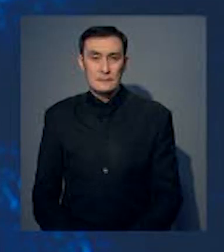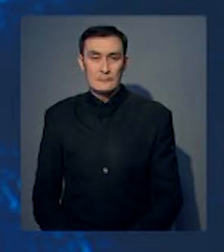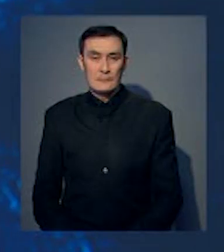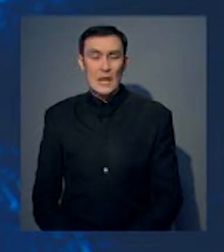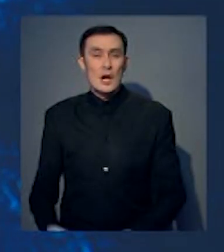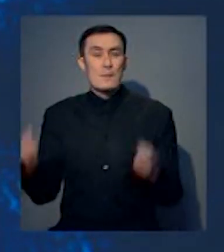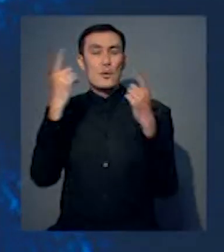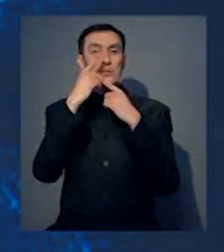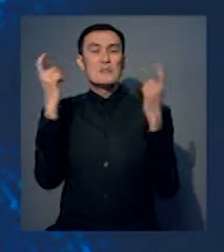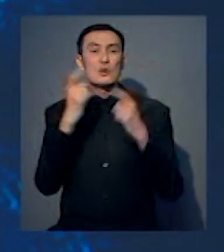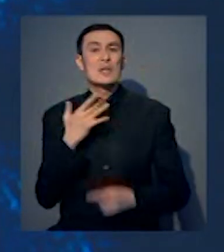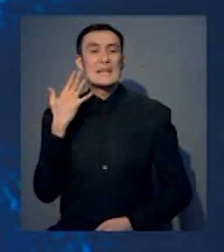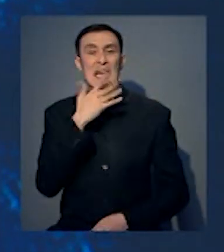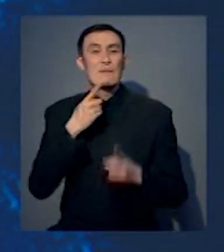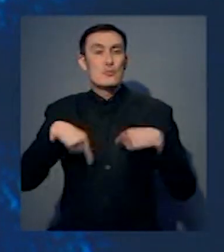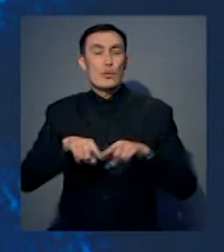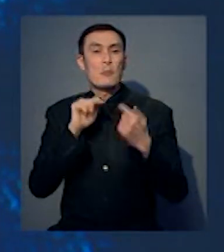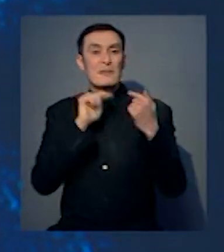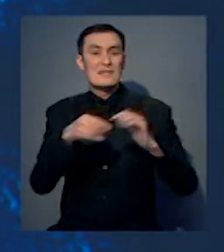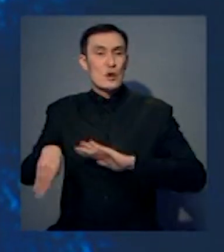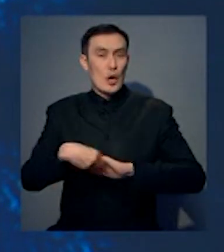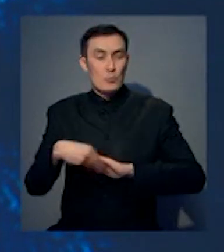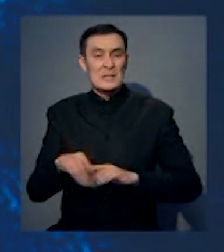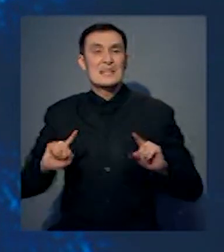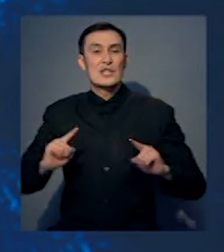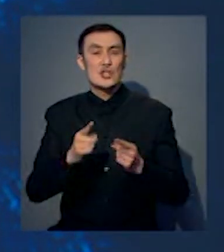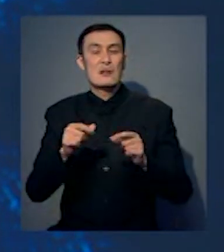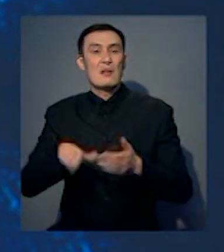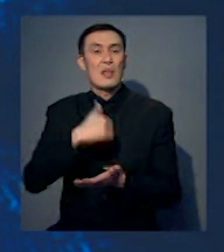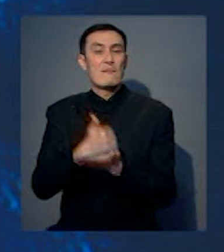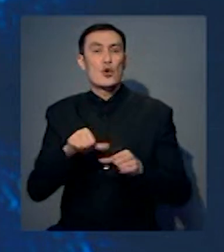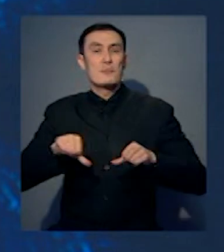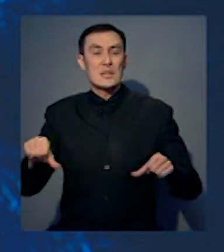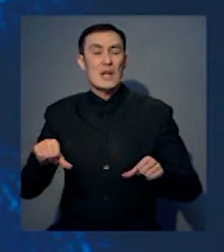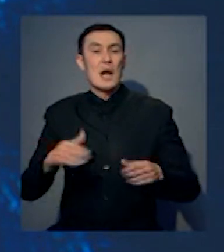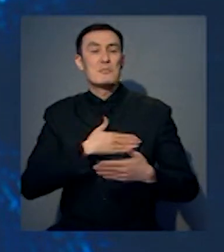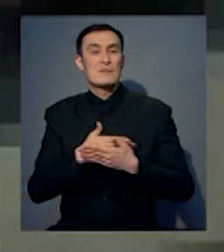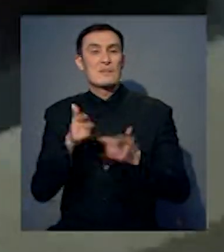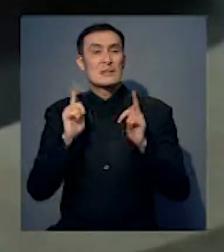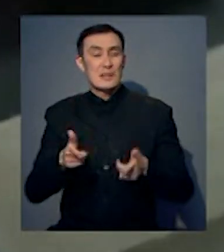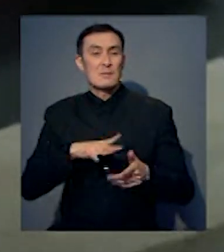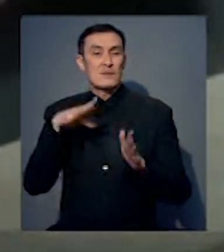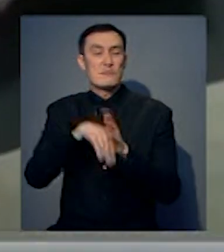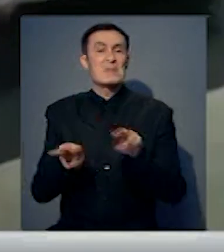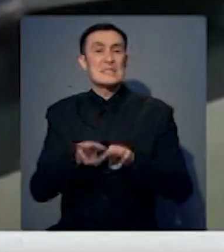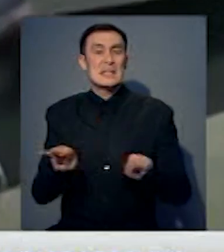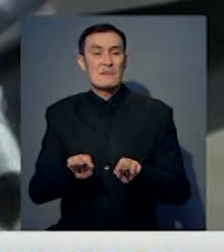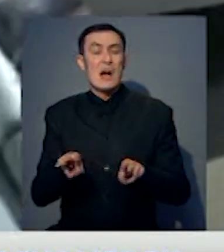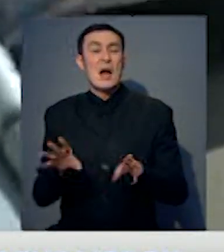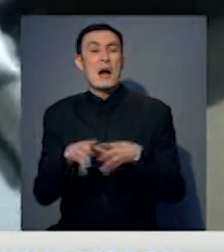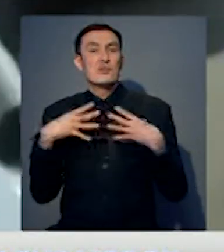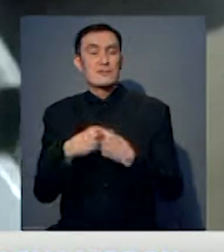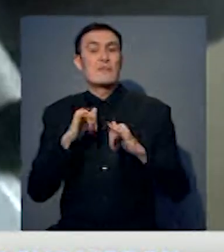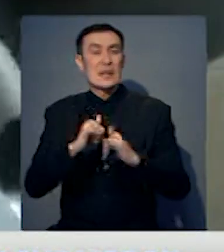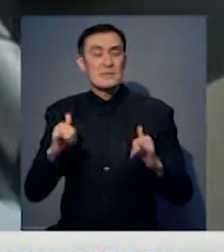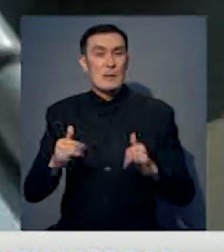по сообщению национального бюро по противодействию коррупции задержан глава комитета общественного согласия который в ходе в состав министерства общественного развития